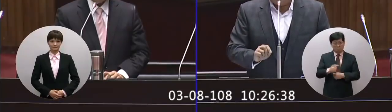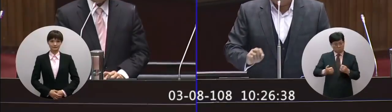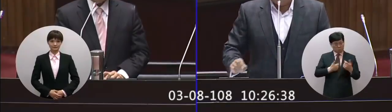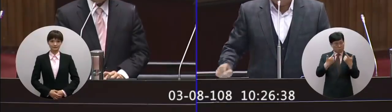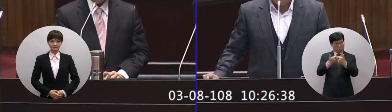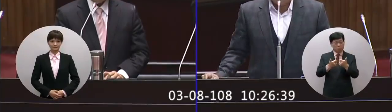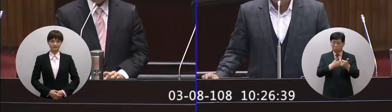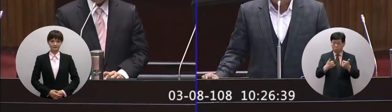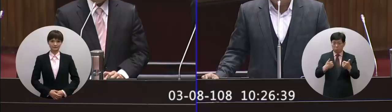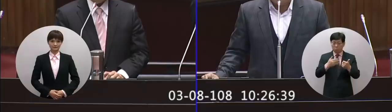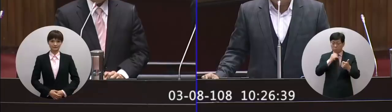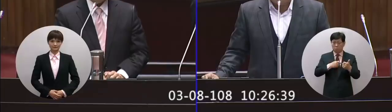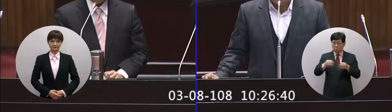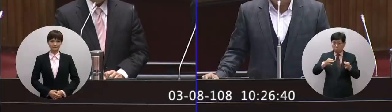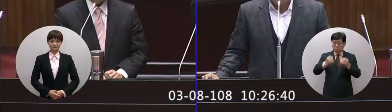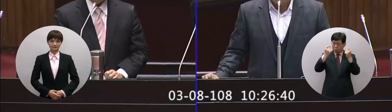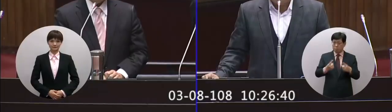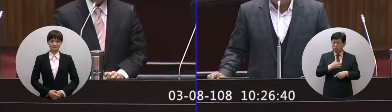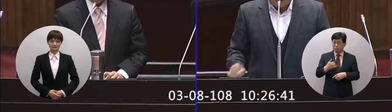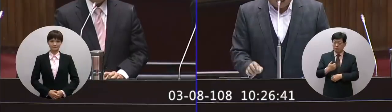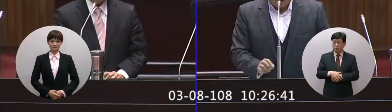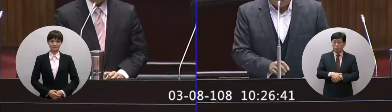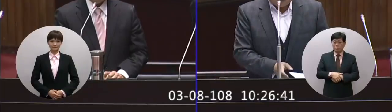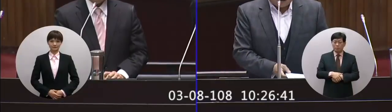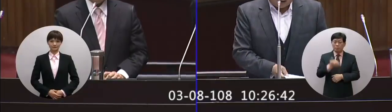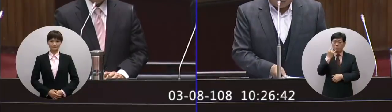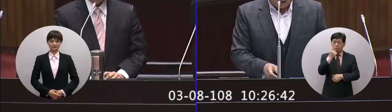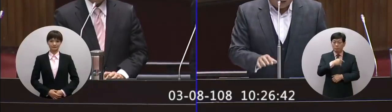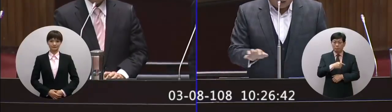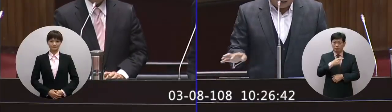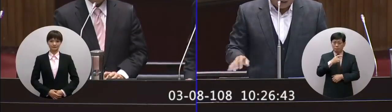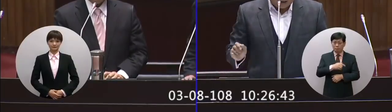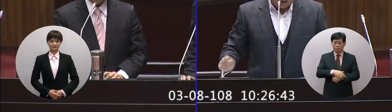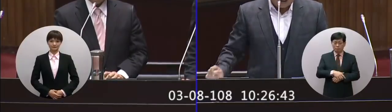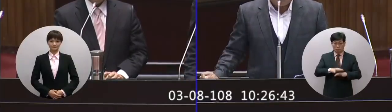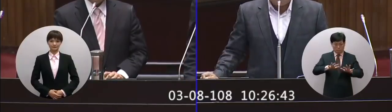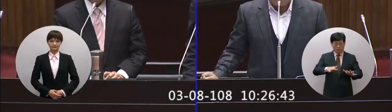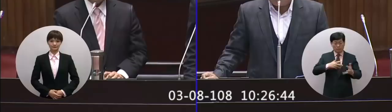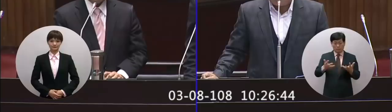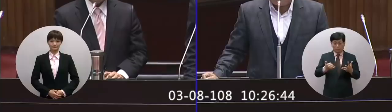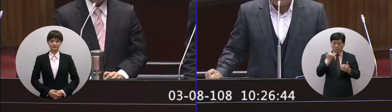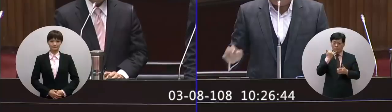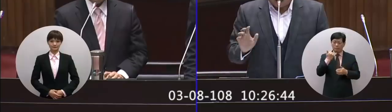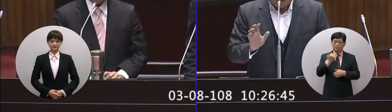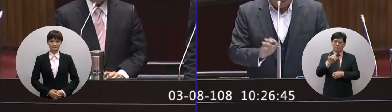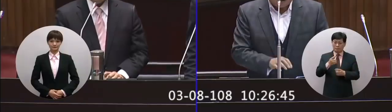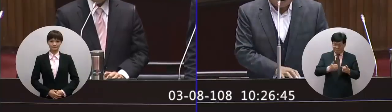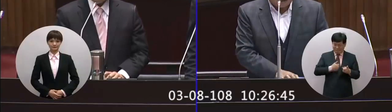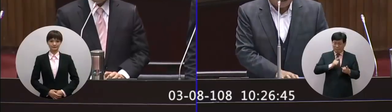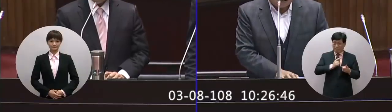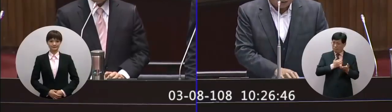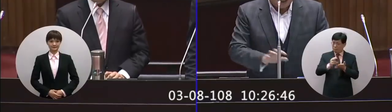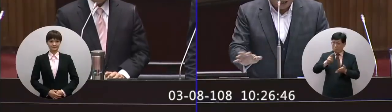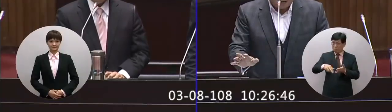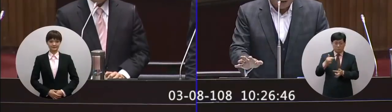有没有办法来让市场的价格可以稳定？能不能够凭这一次的事情可不可以？到底你们